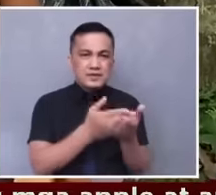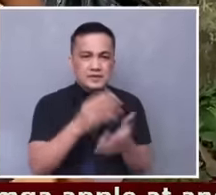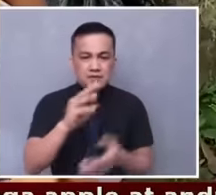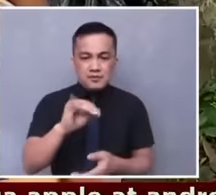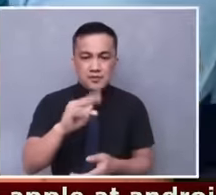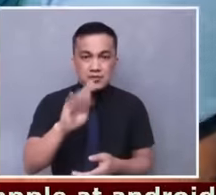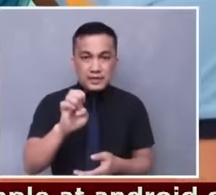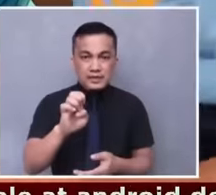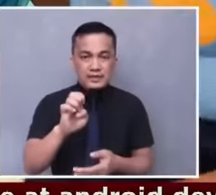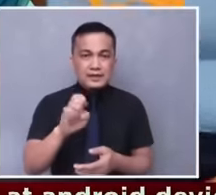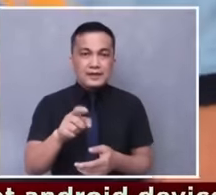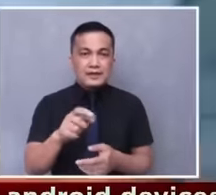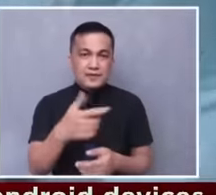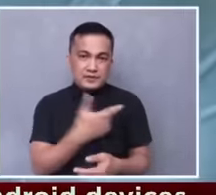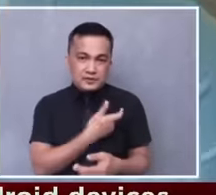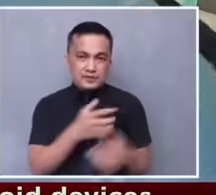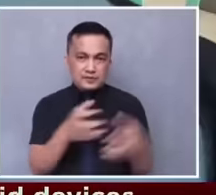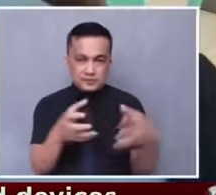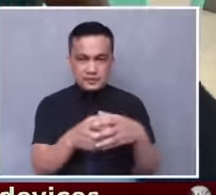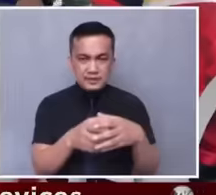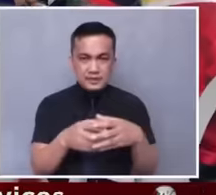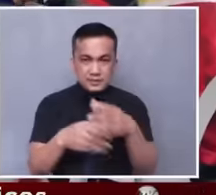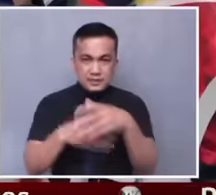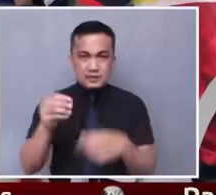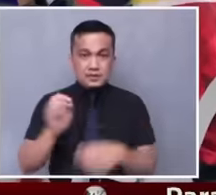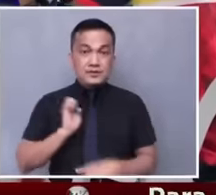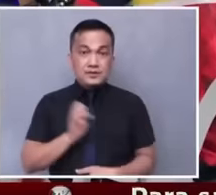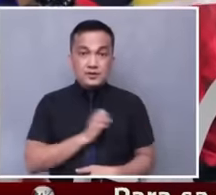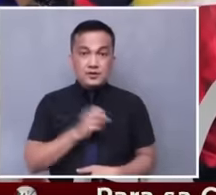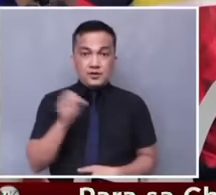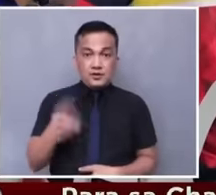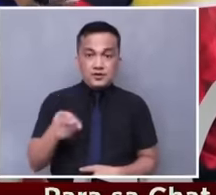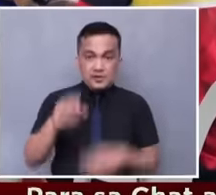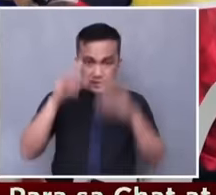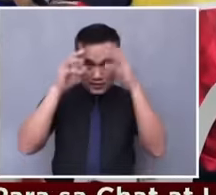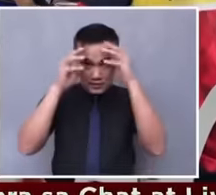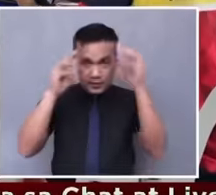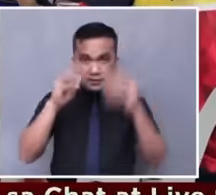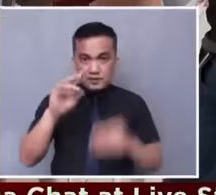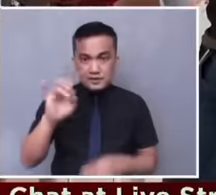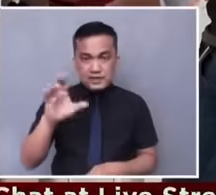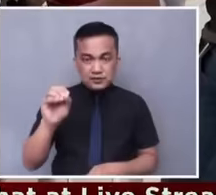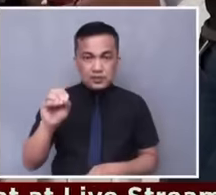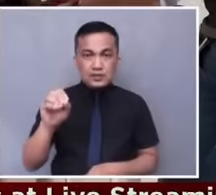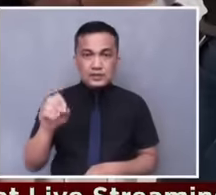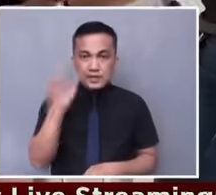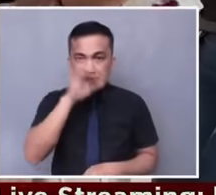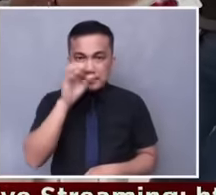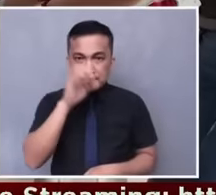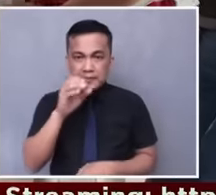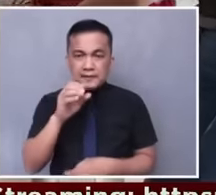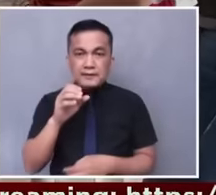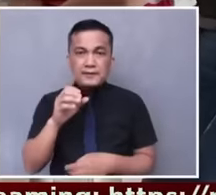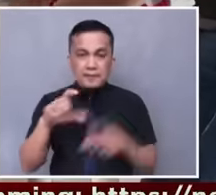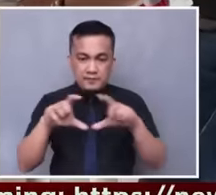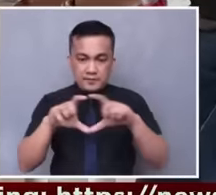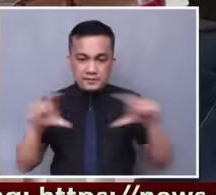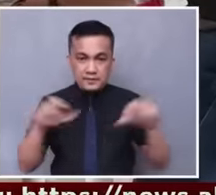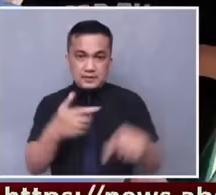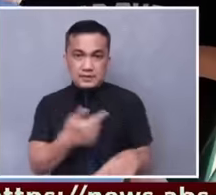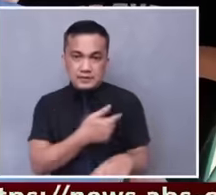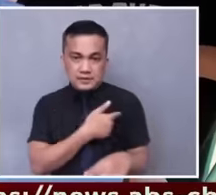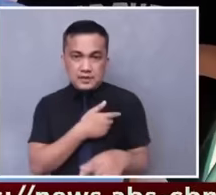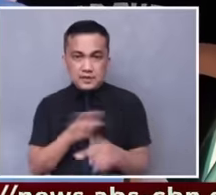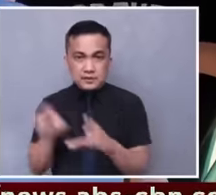units. Naglabas kasi ng executive order si Mayor Celso Regencia na hahanapan na ng vaccination card sa mga sasakay ng